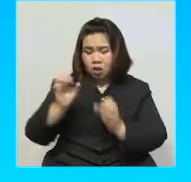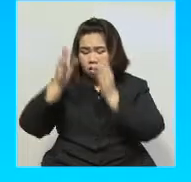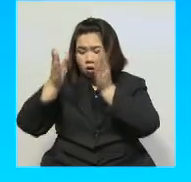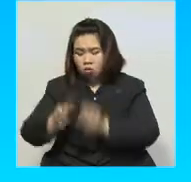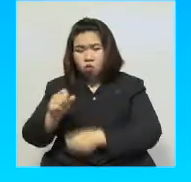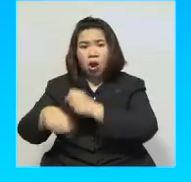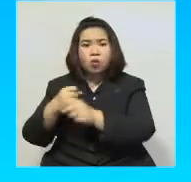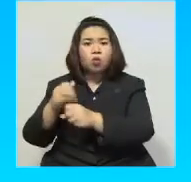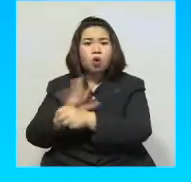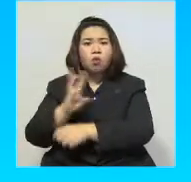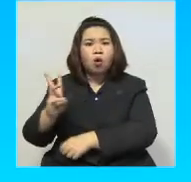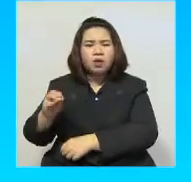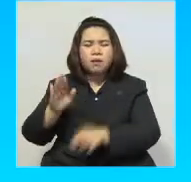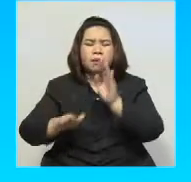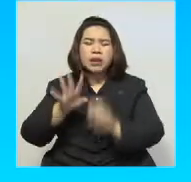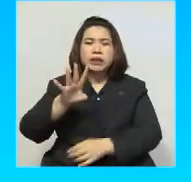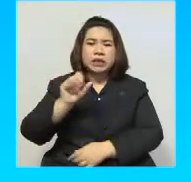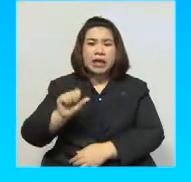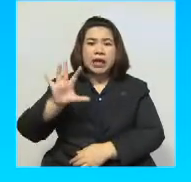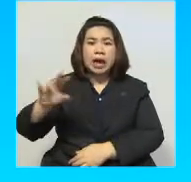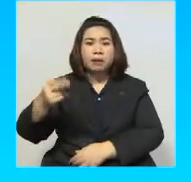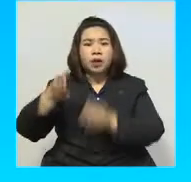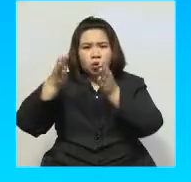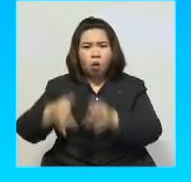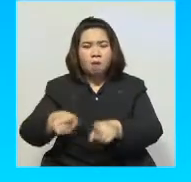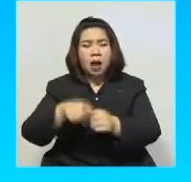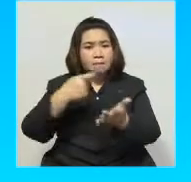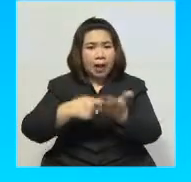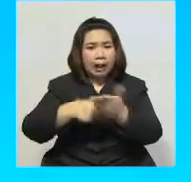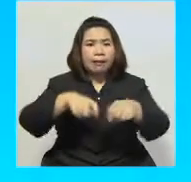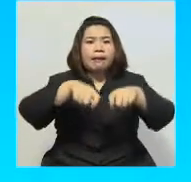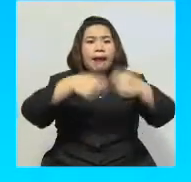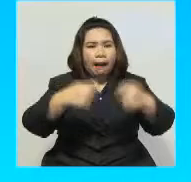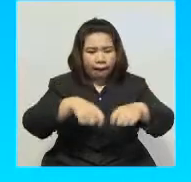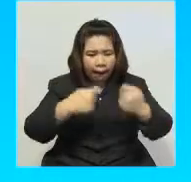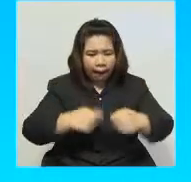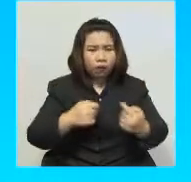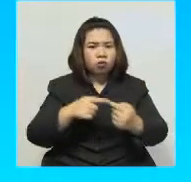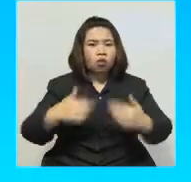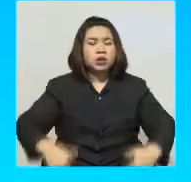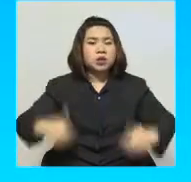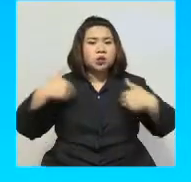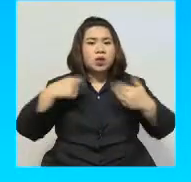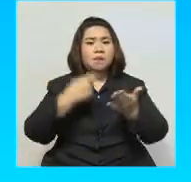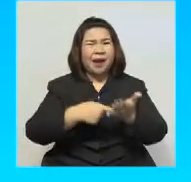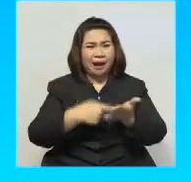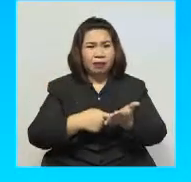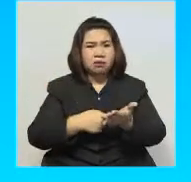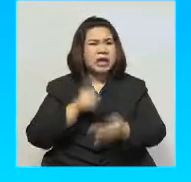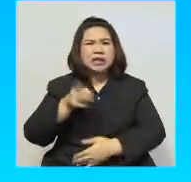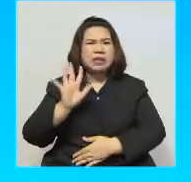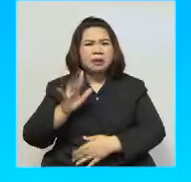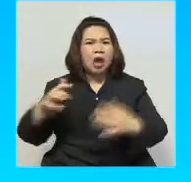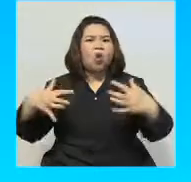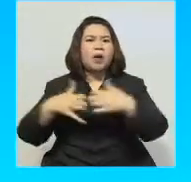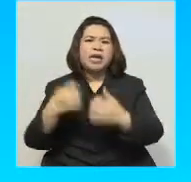กว่า 450,000 คนกรณีมีการหักเงินประกันล่วงหน้าโดยอ้างว่าเป็นเงินประกันชีวิตแต่ความจริงเนี่ยเป็นเพียงประกันอุบั